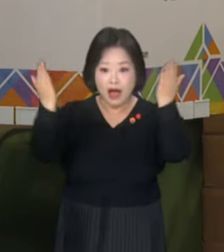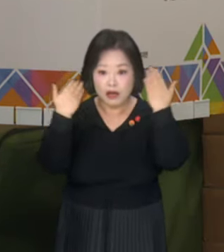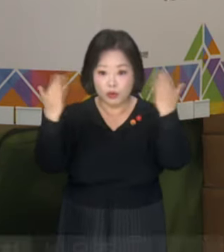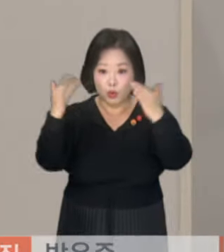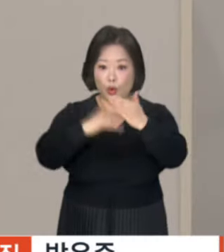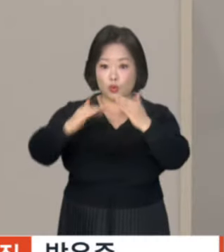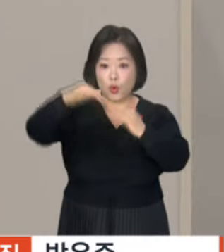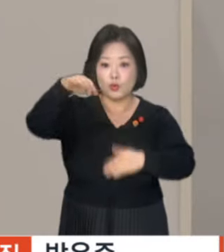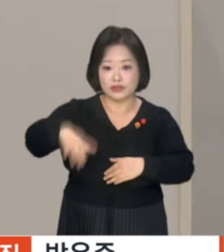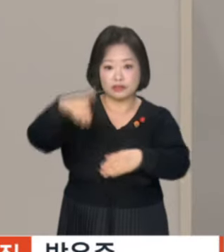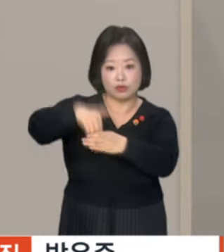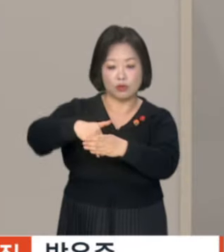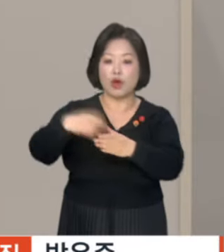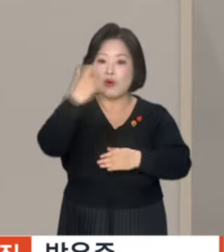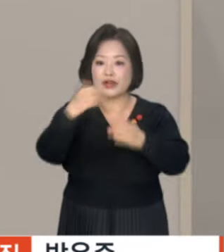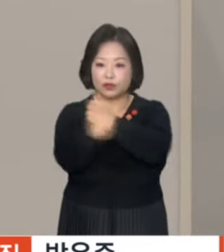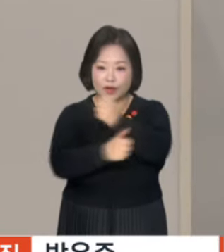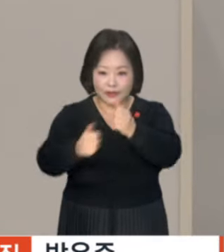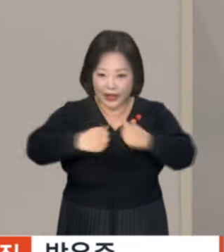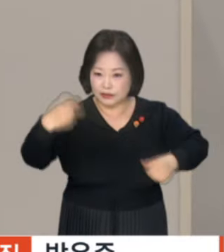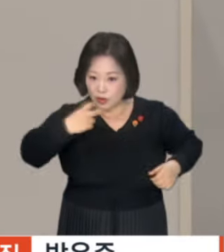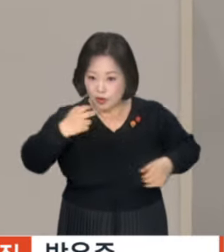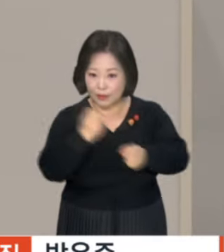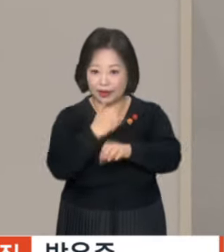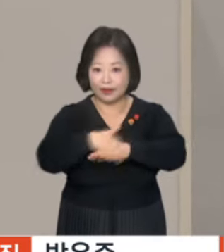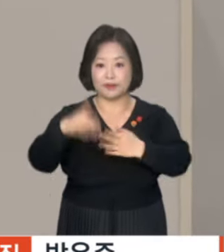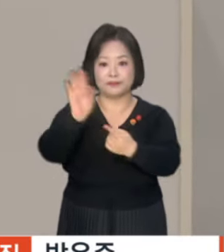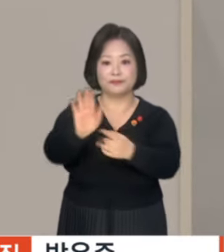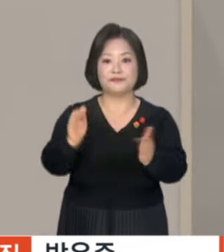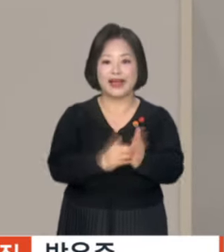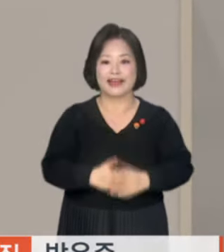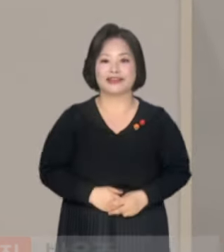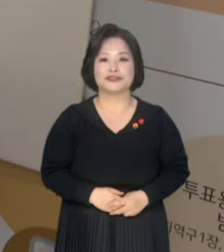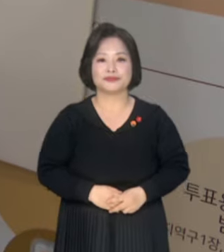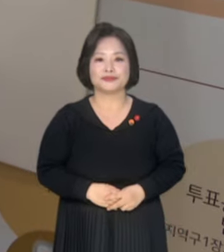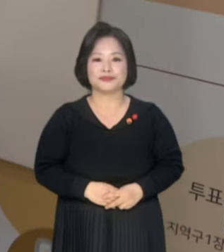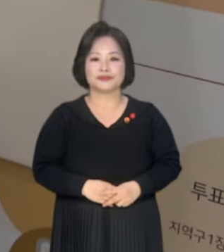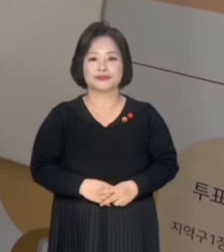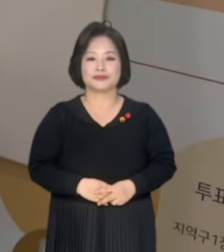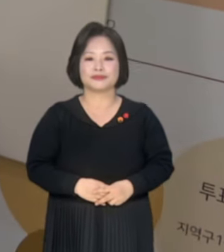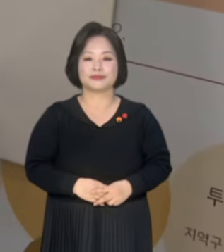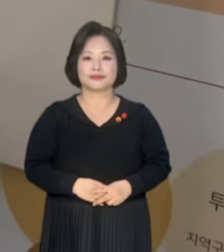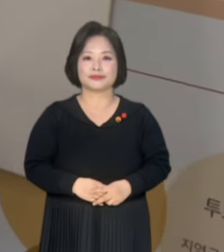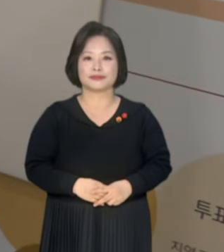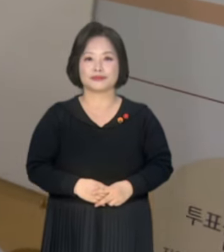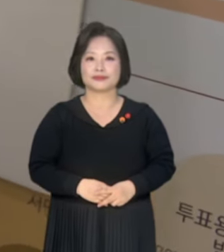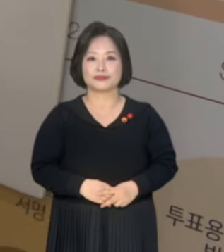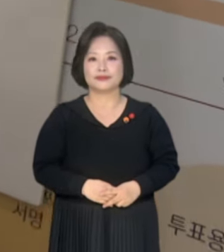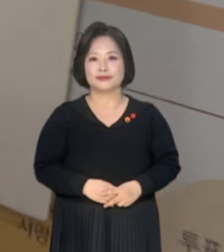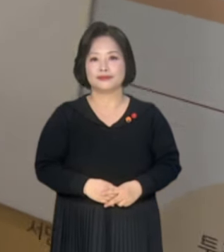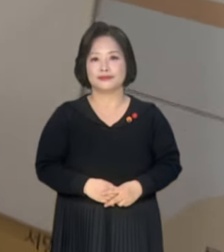등은 선관위가 나눠서 점검을 실시하고 있다고 밝혔습니다. 지금까지 보도국에서 전해드렸습니다.